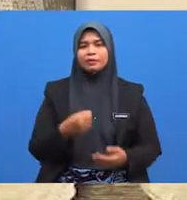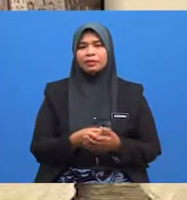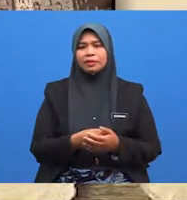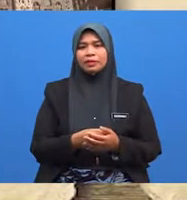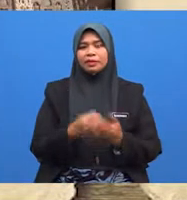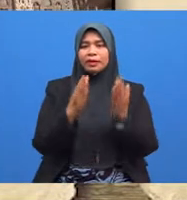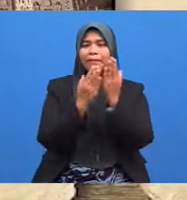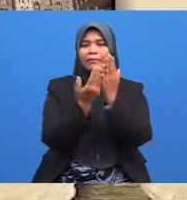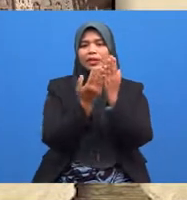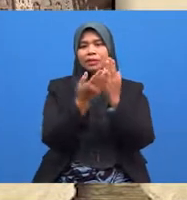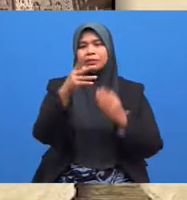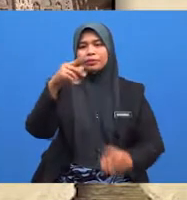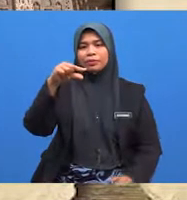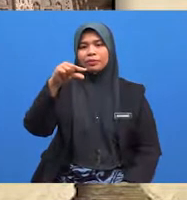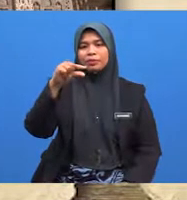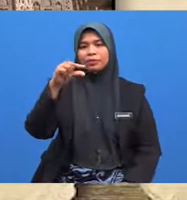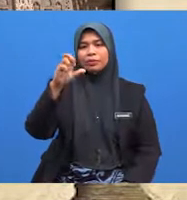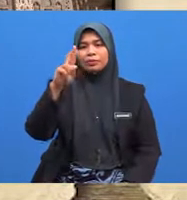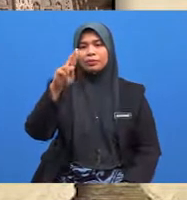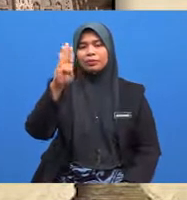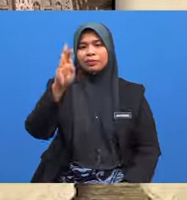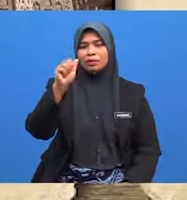pintu gerbang,